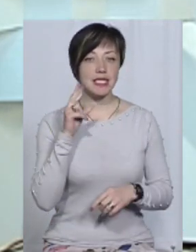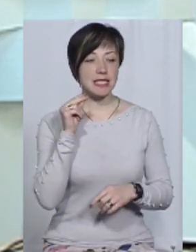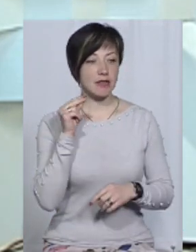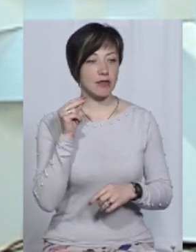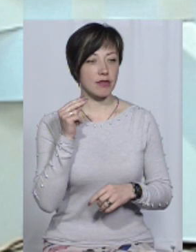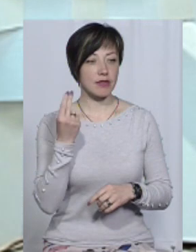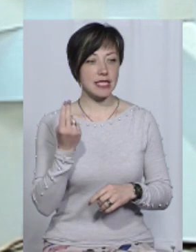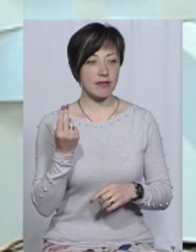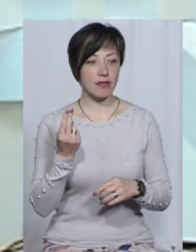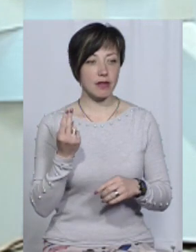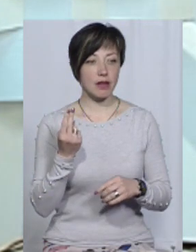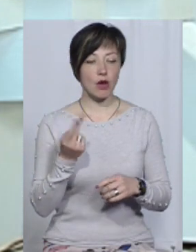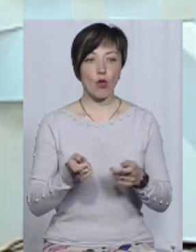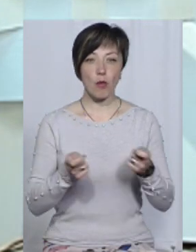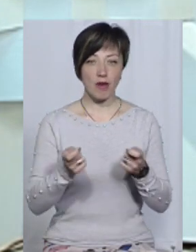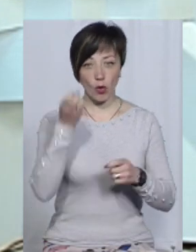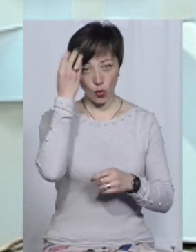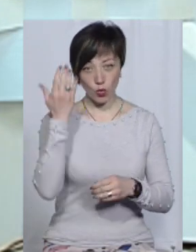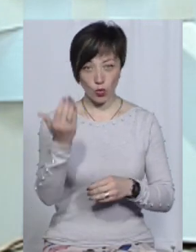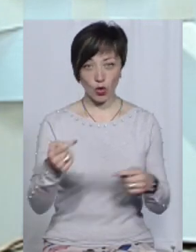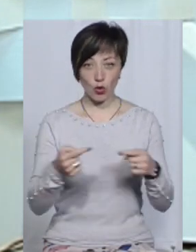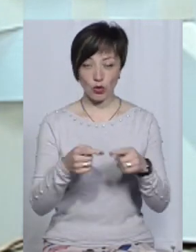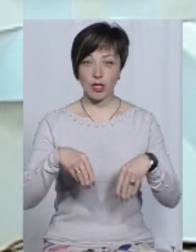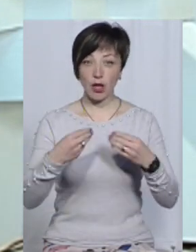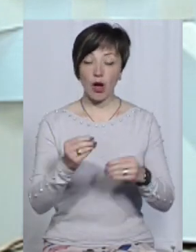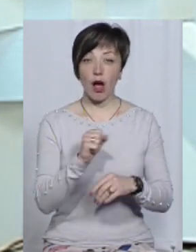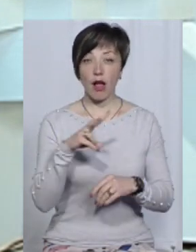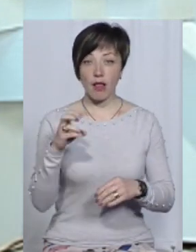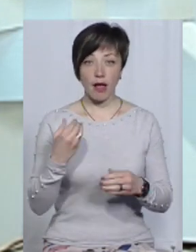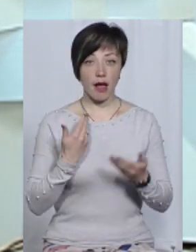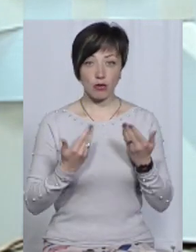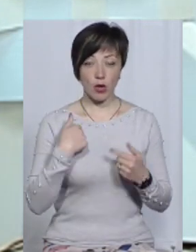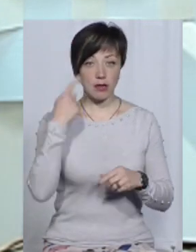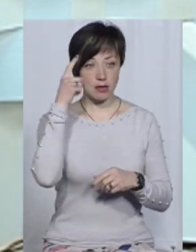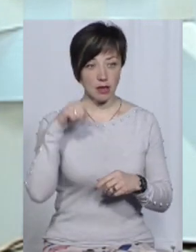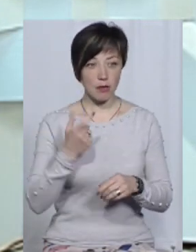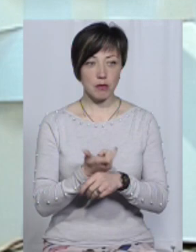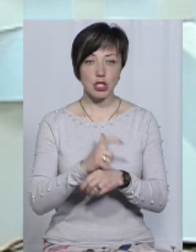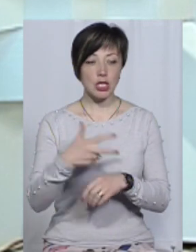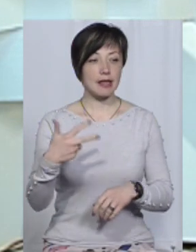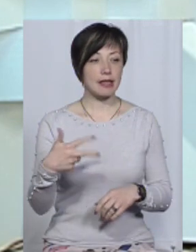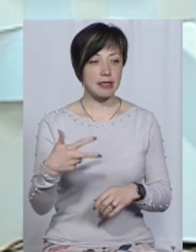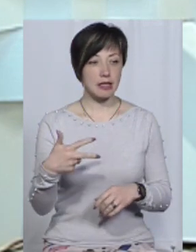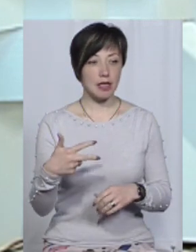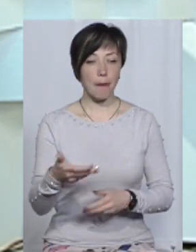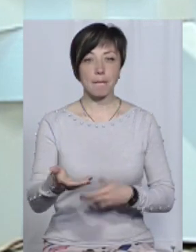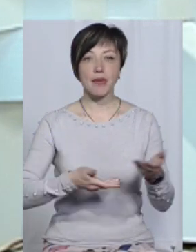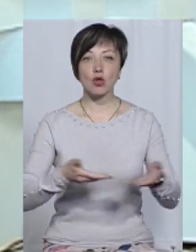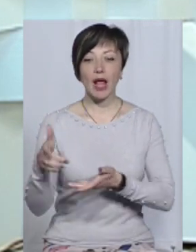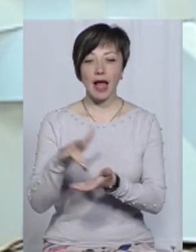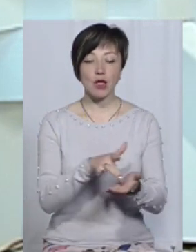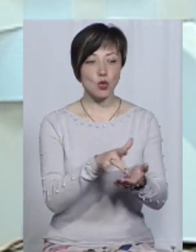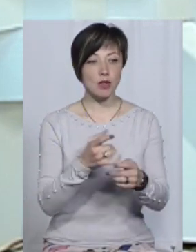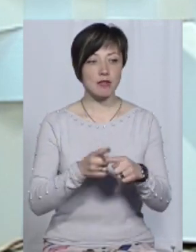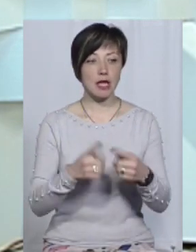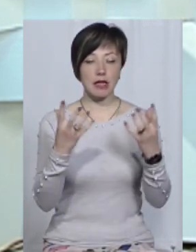ну, певно, в управлінні культури вам точно нададуть, але, якщо я так знаю, більше 30 пішохідних екскурсій в